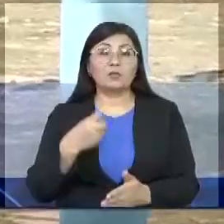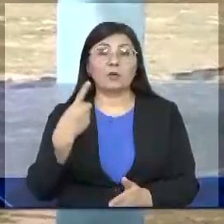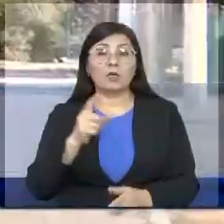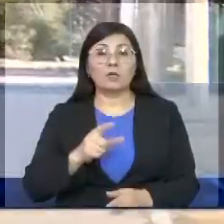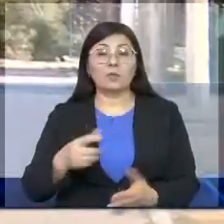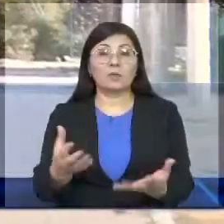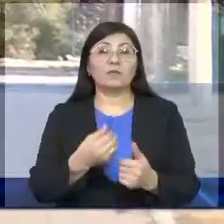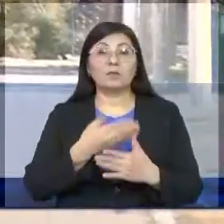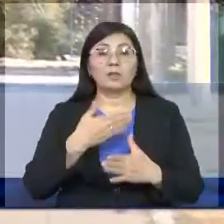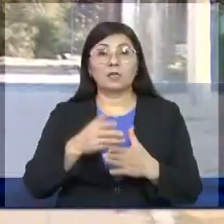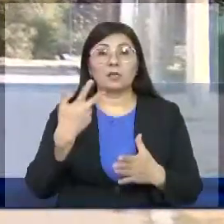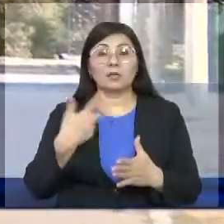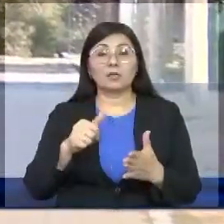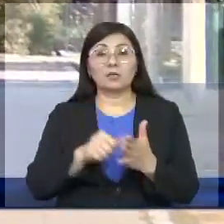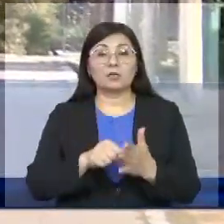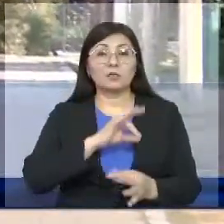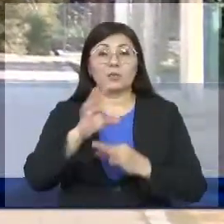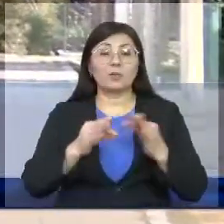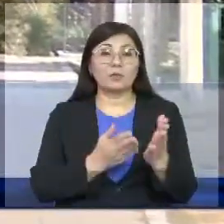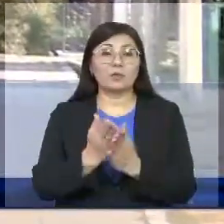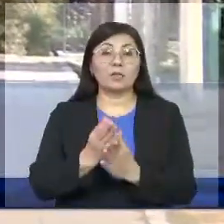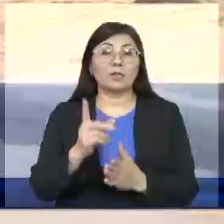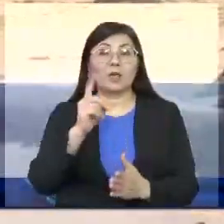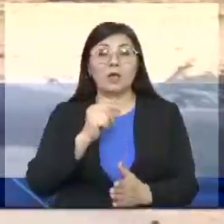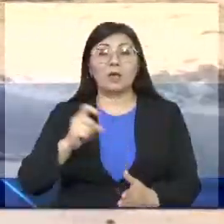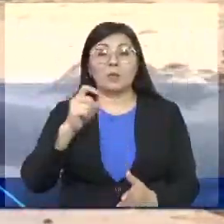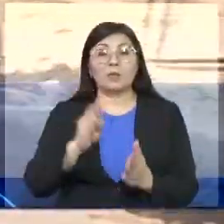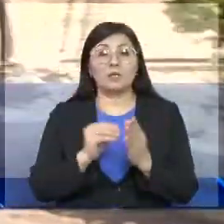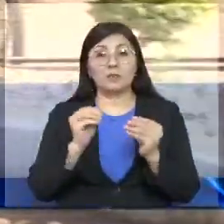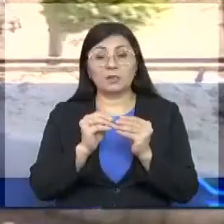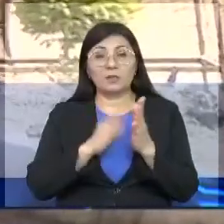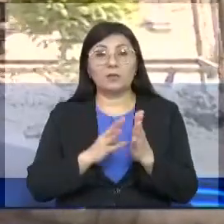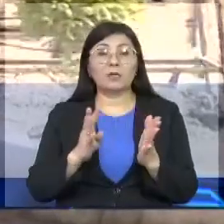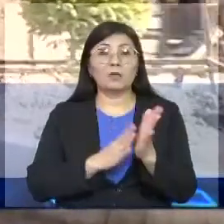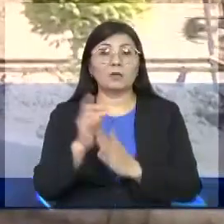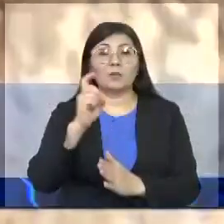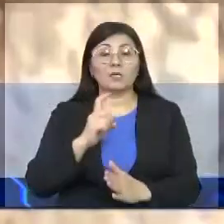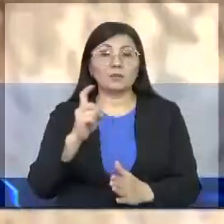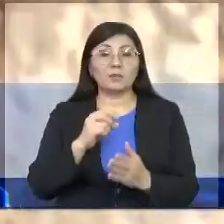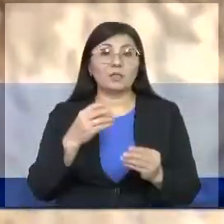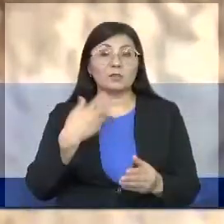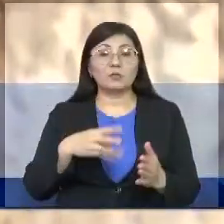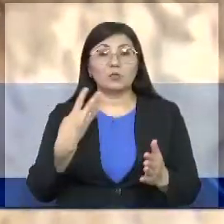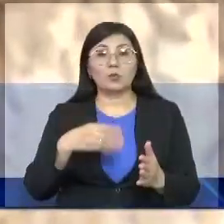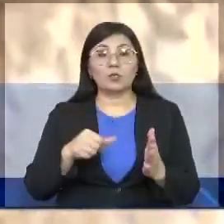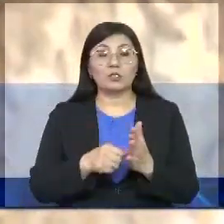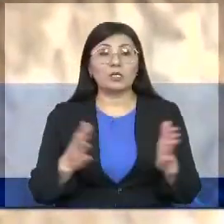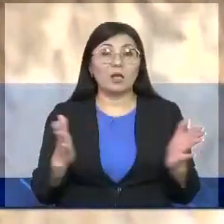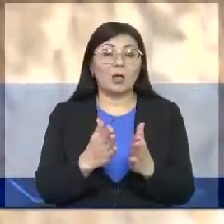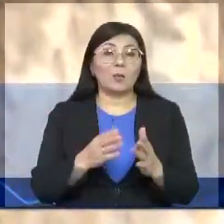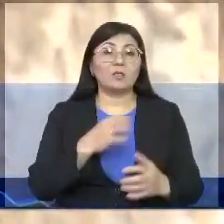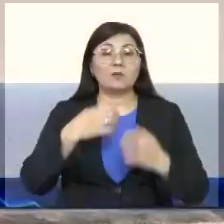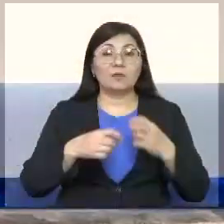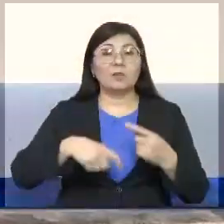кредит, 36 проектов реализуются по направлению птицеводства, 19 – растениеводства, а 46 – по линии малого и среднего бизнеса. В общей